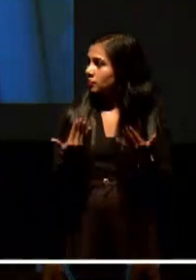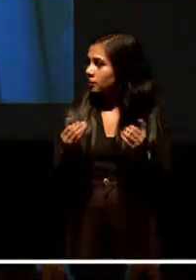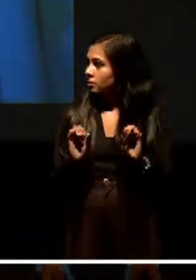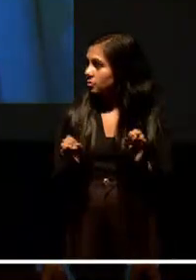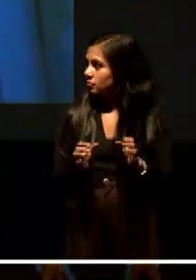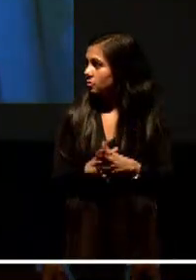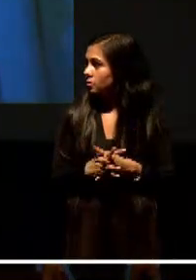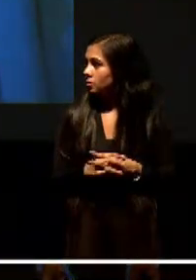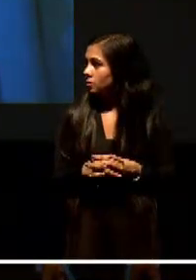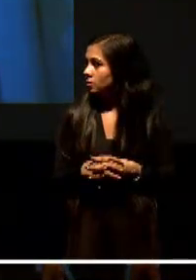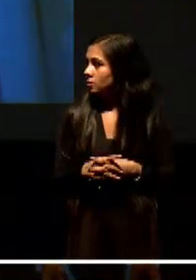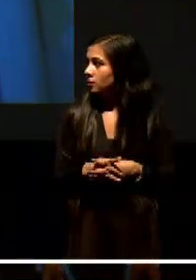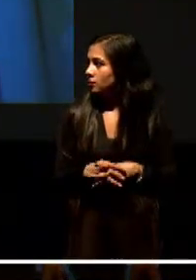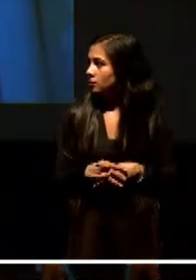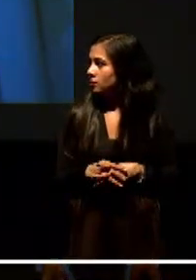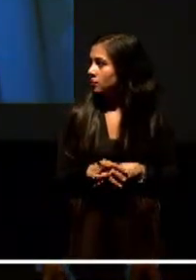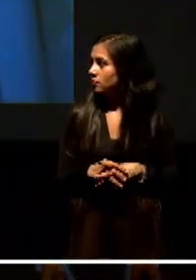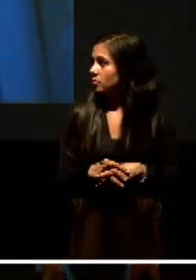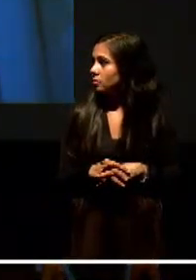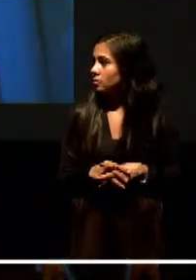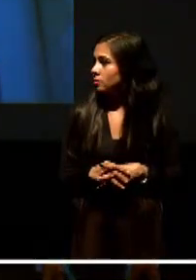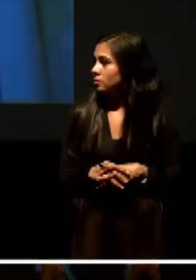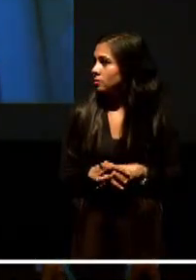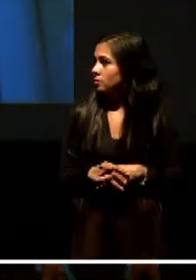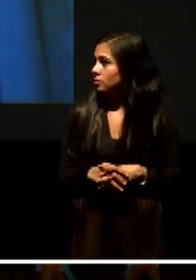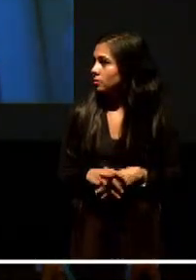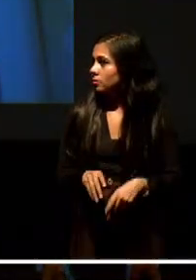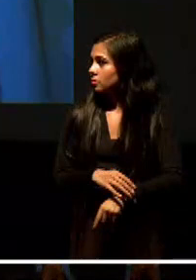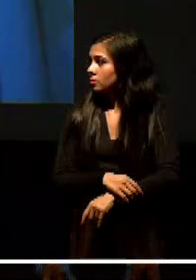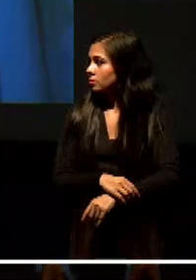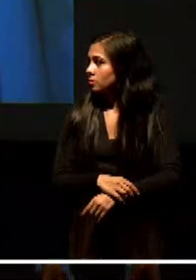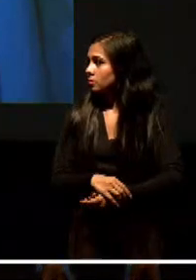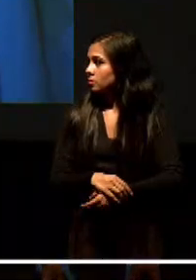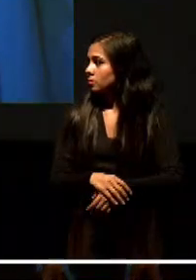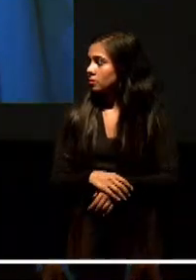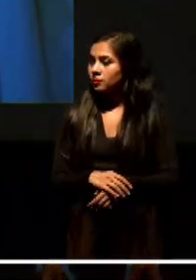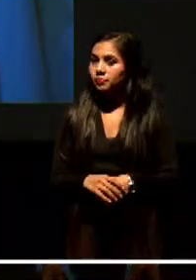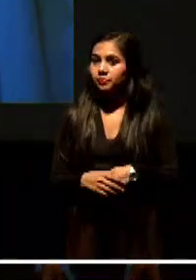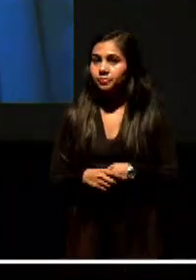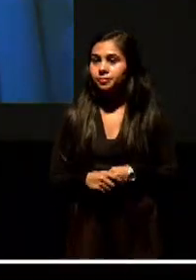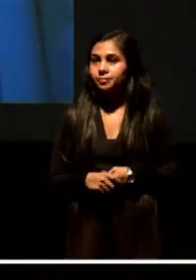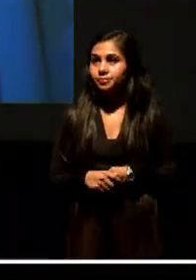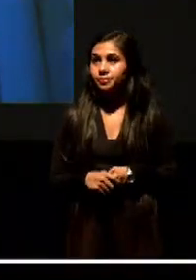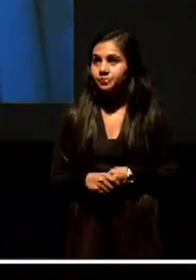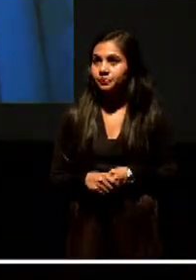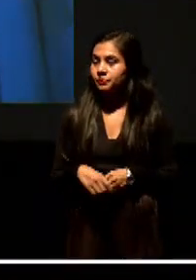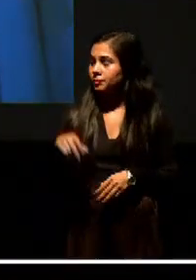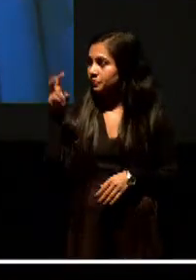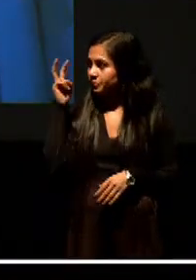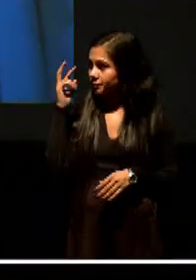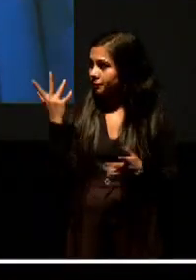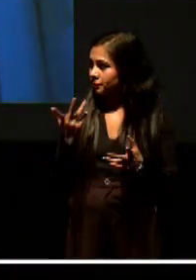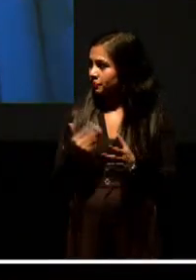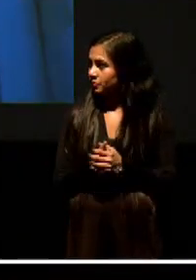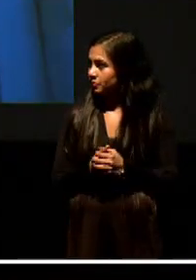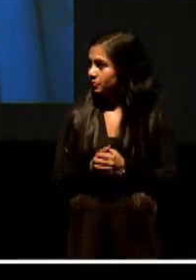तो डेफिनेटली करेंगे, बिकॉज वी लव टू नो मोर। एंड आई कम बैक टू यू विद अ क्वेश्चन जस्ट इन अ बिट, एंड इस